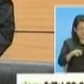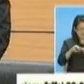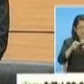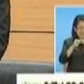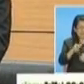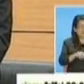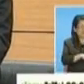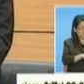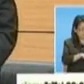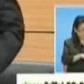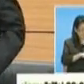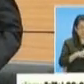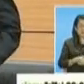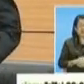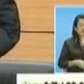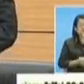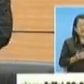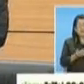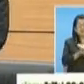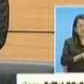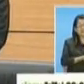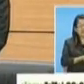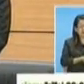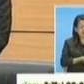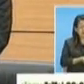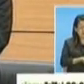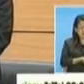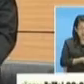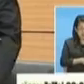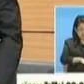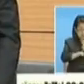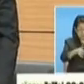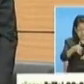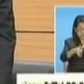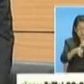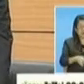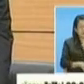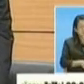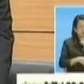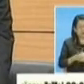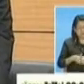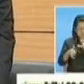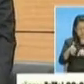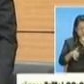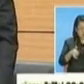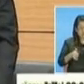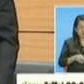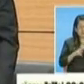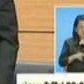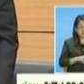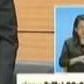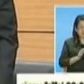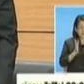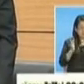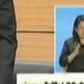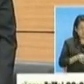พถ้า DSI คือนายทาริศเพ็งดิษฐ์มั่นใจว่าคำปราศัยของนายจตุพรไม่หมิ่นพระบรมเด